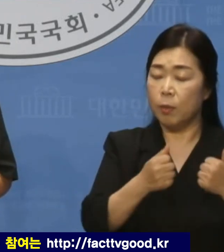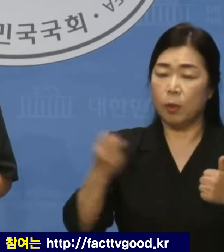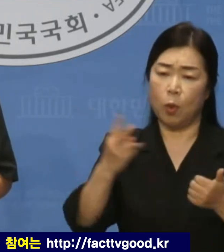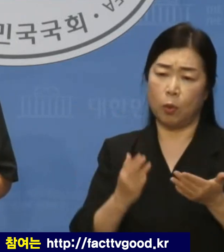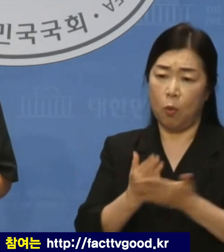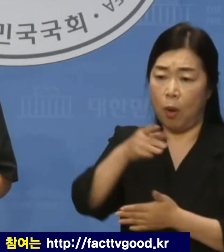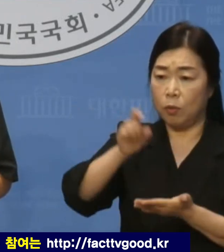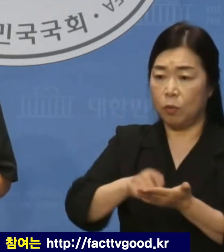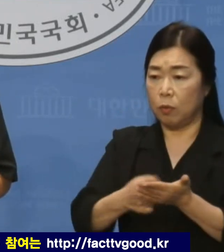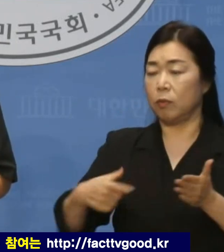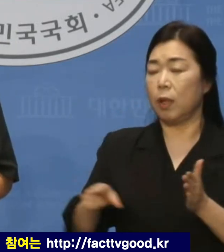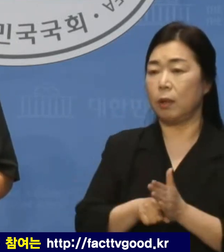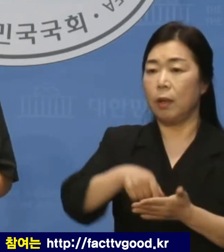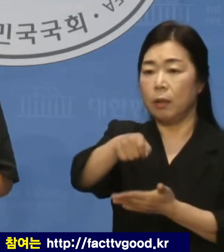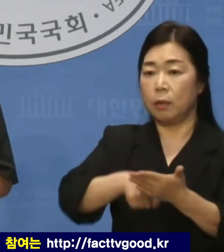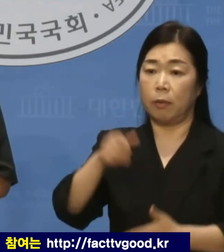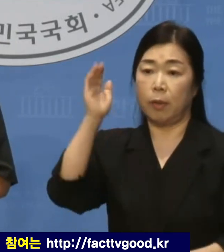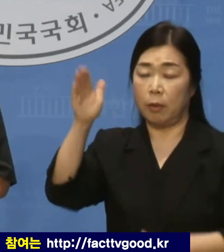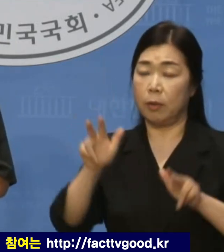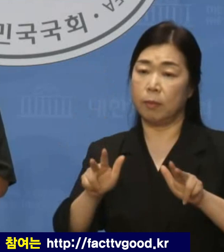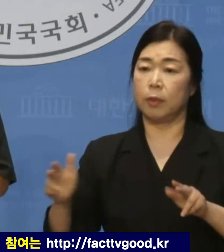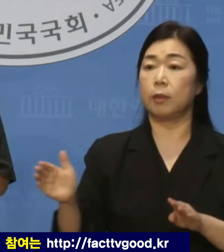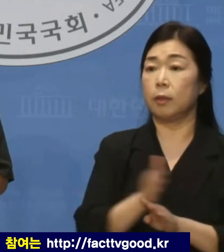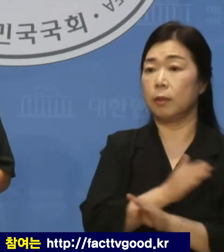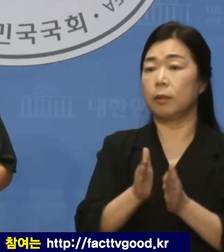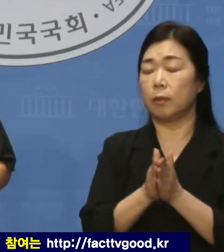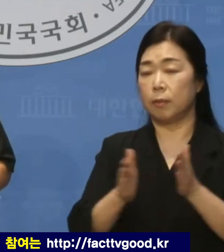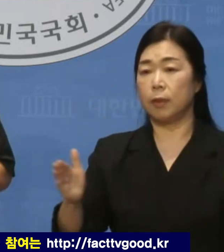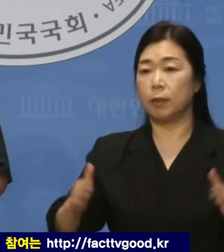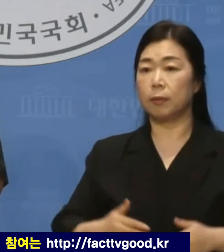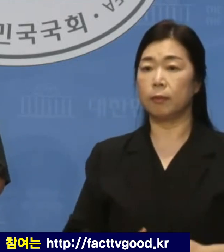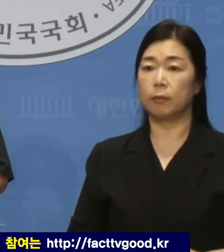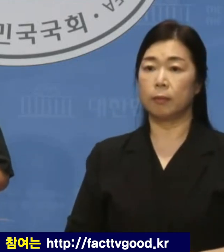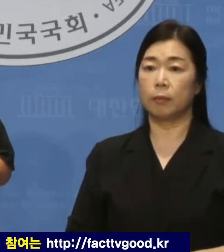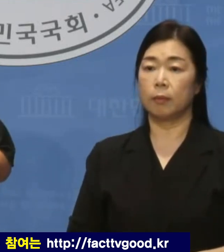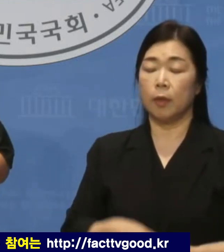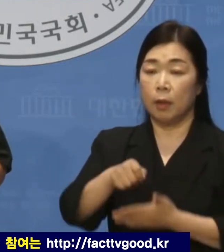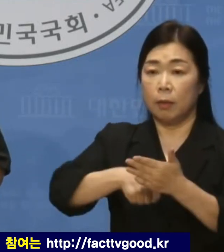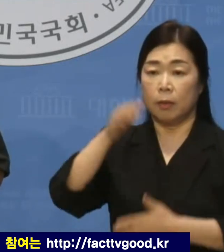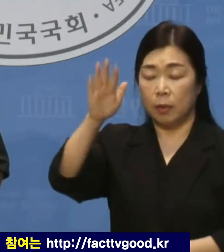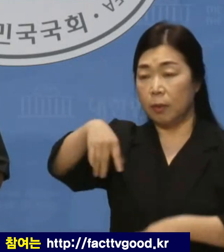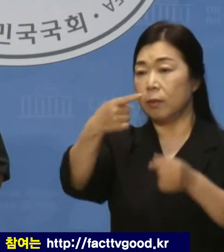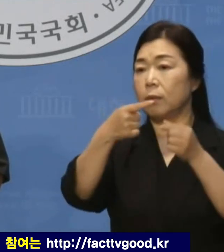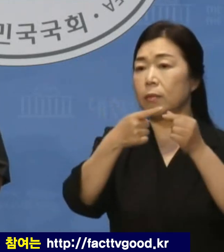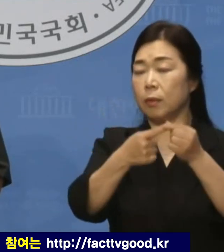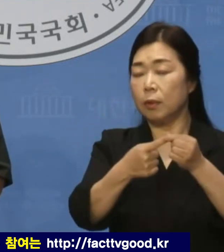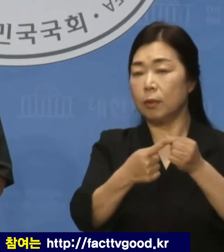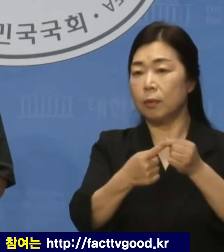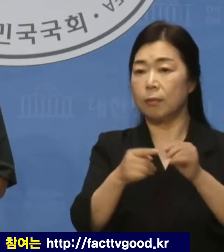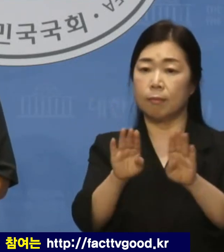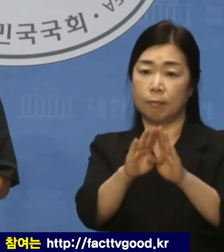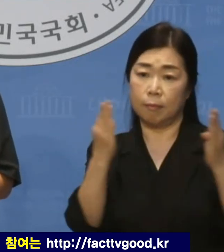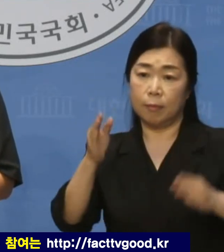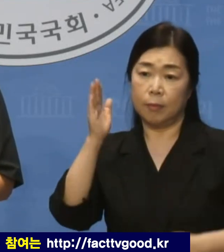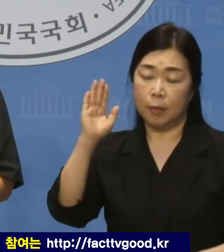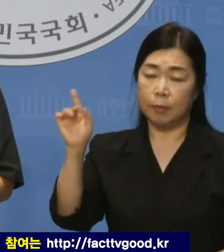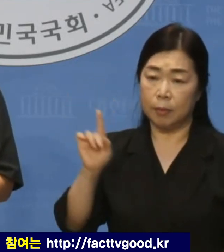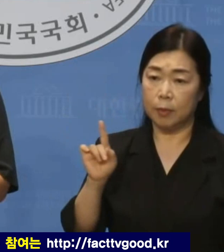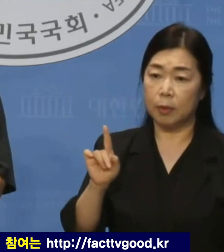및 통과 촉구하는 기자회견을 지금부터 시작하도록 하겠습니다. 기자회견 첫 번째 여는